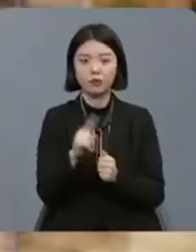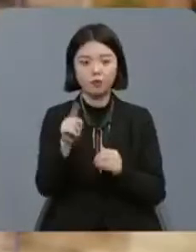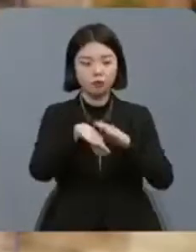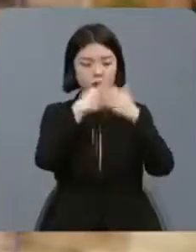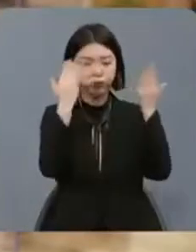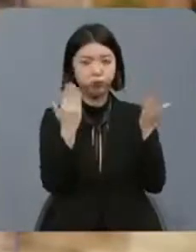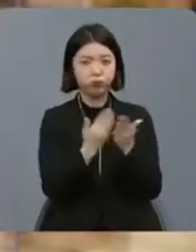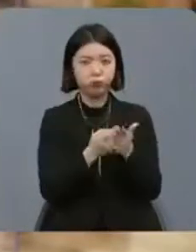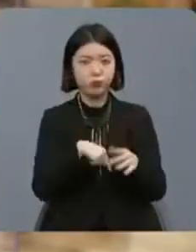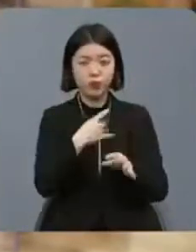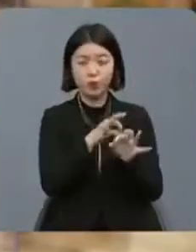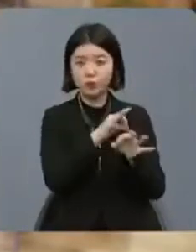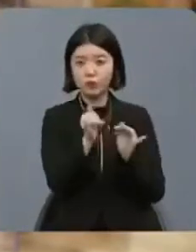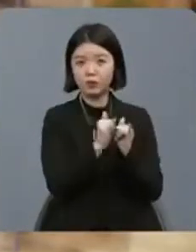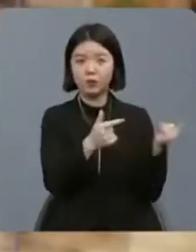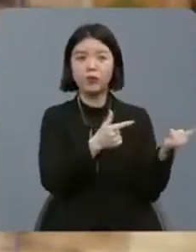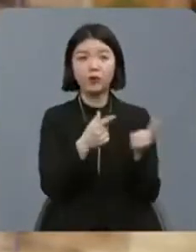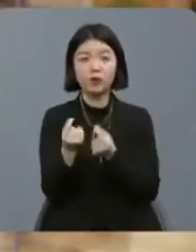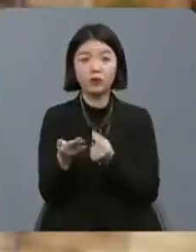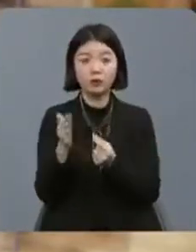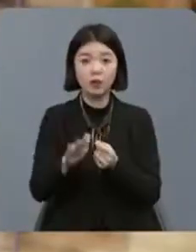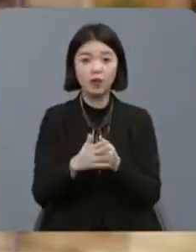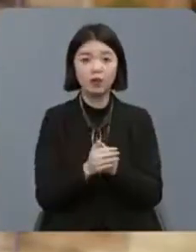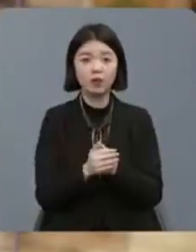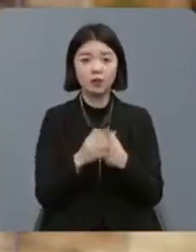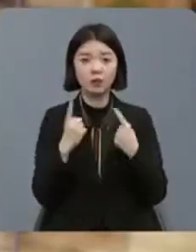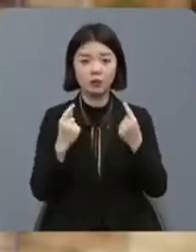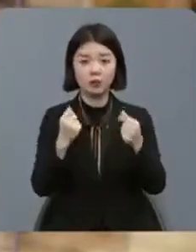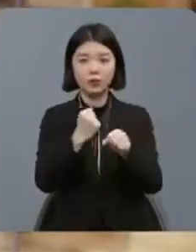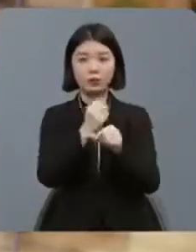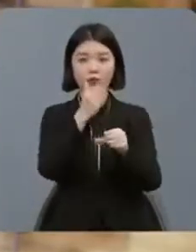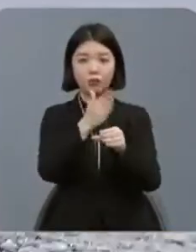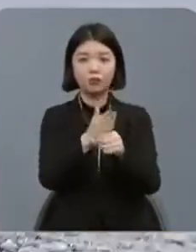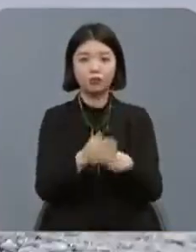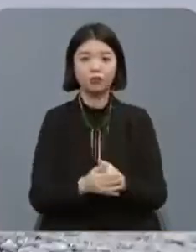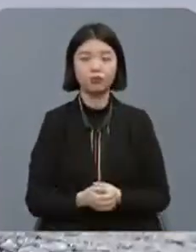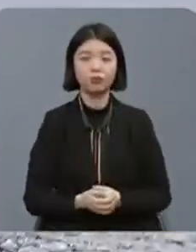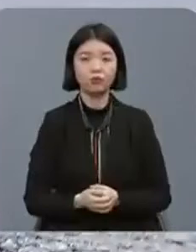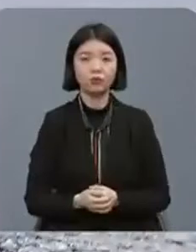모든 자영업자들이 마찬가지지만 저희도 고전을 하고 있죠.